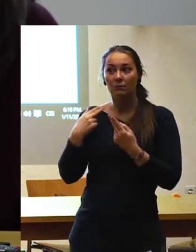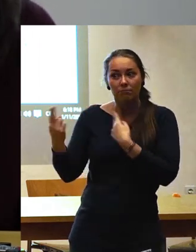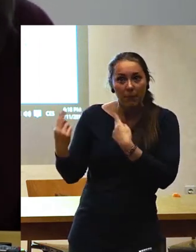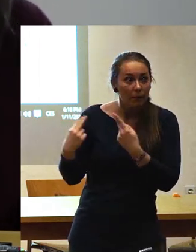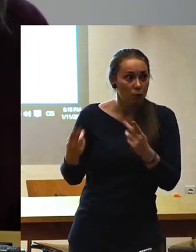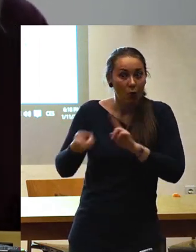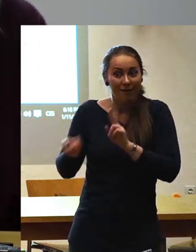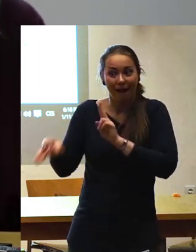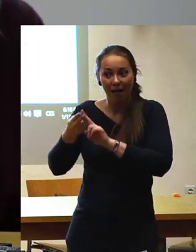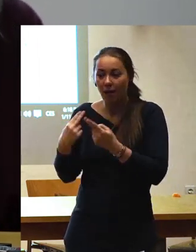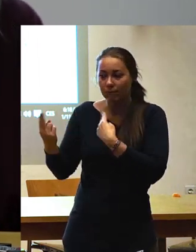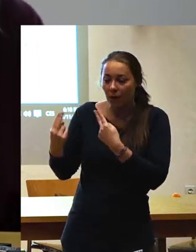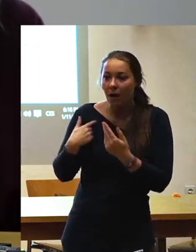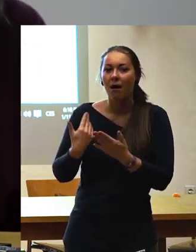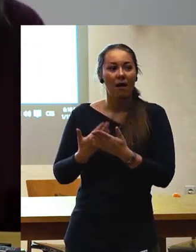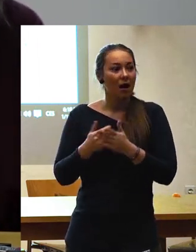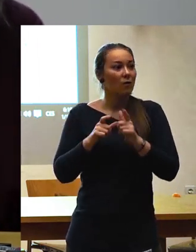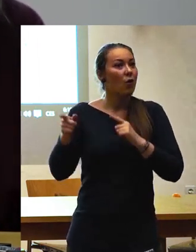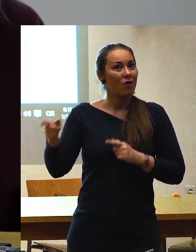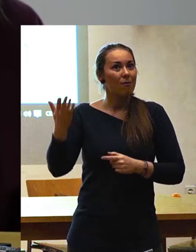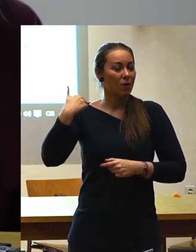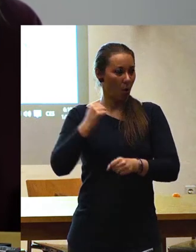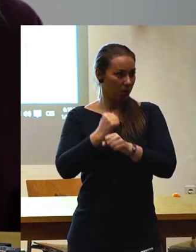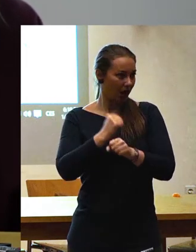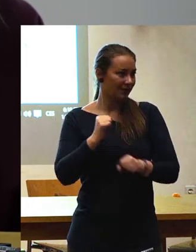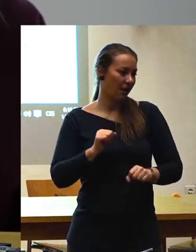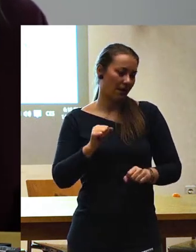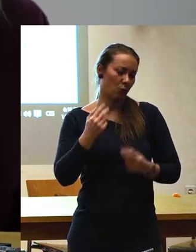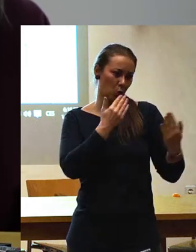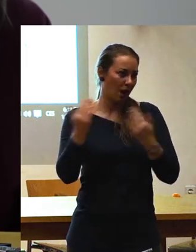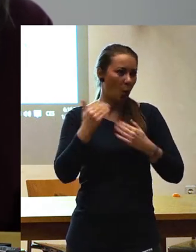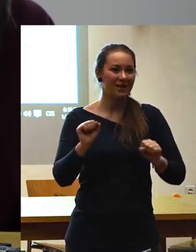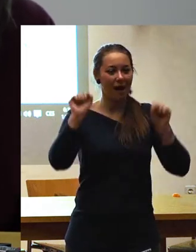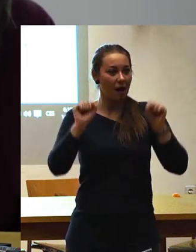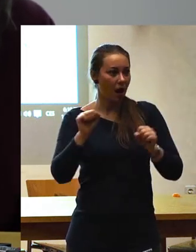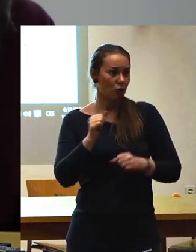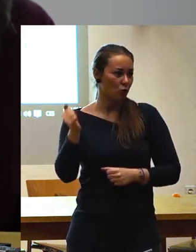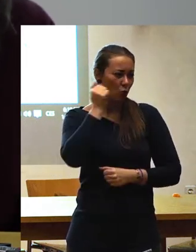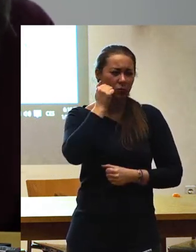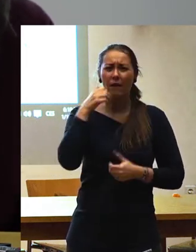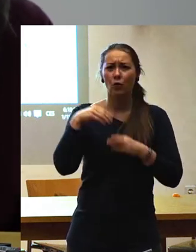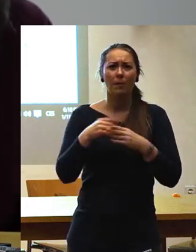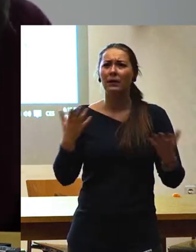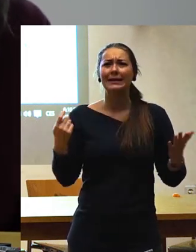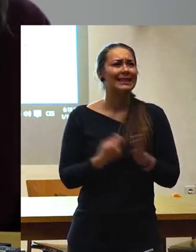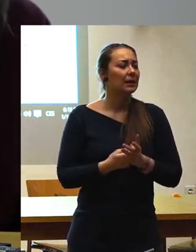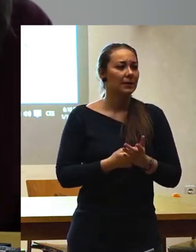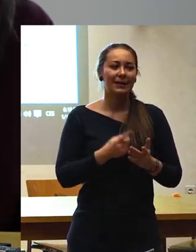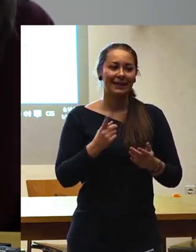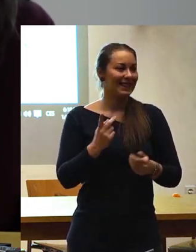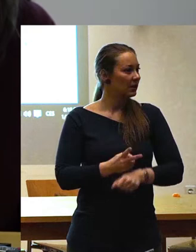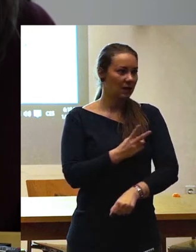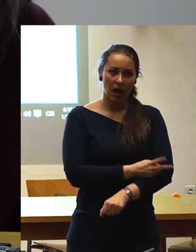pracovala dříve v muzeu Garáž v Moskvě, což je takové velké nestátní, to je velká